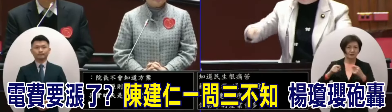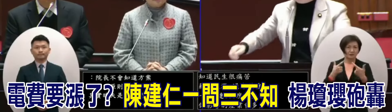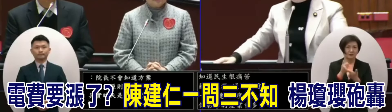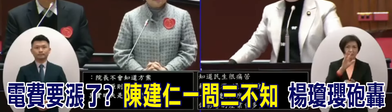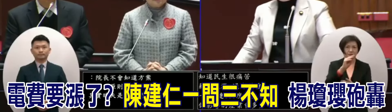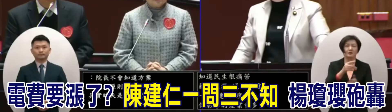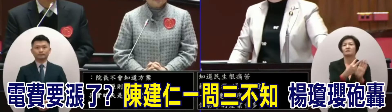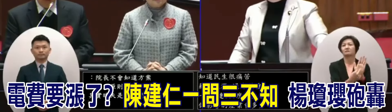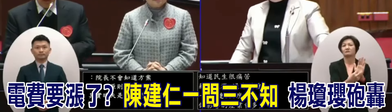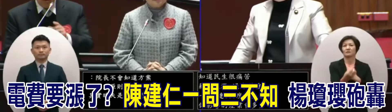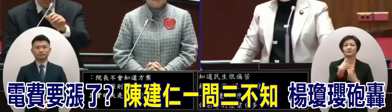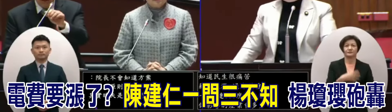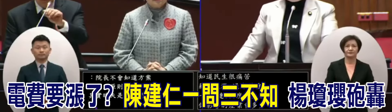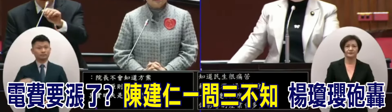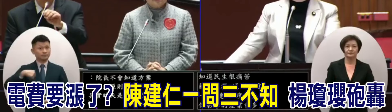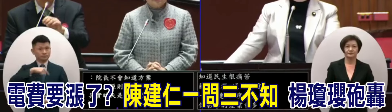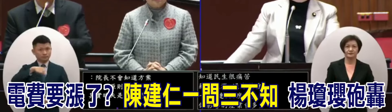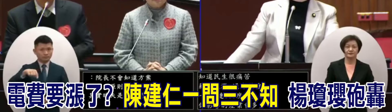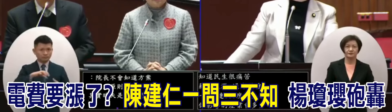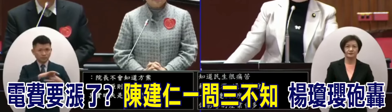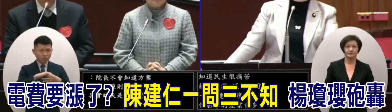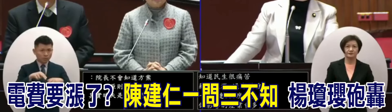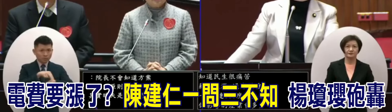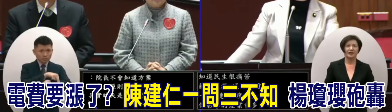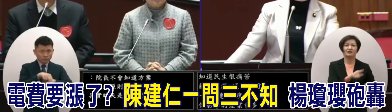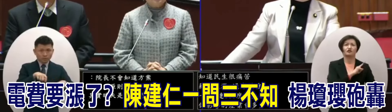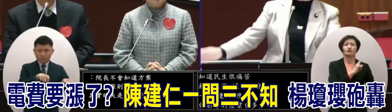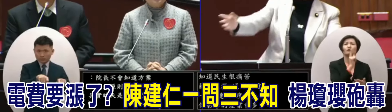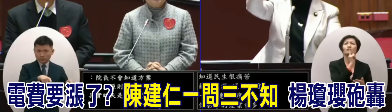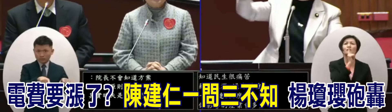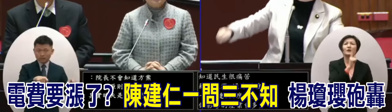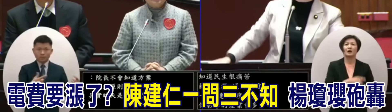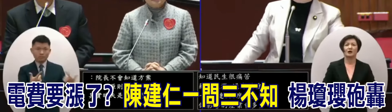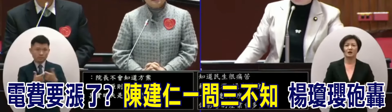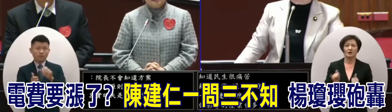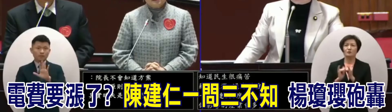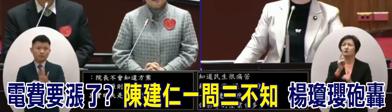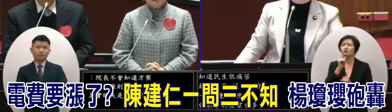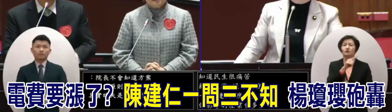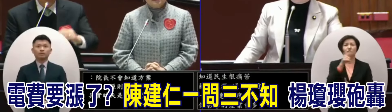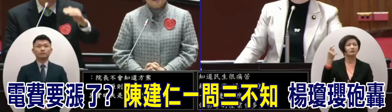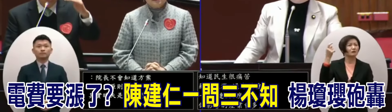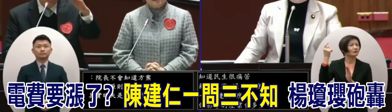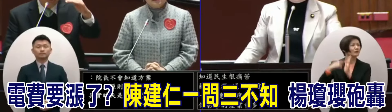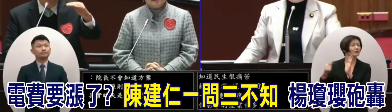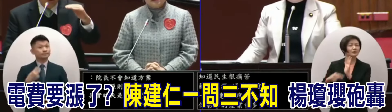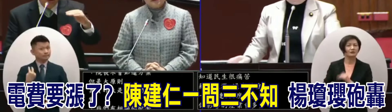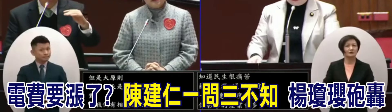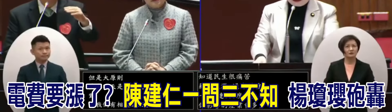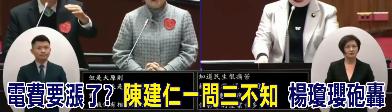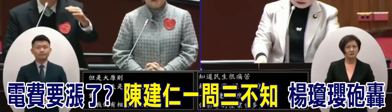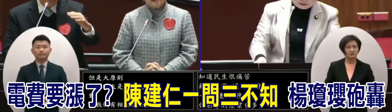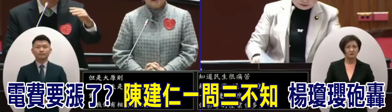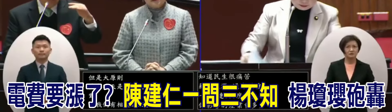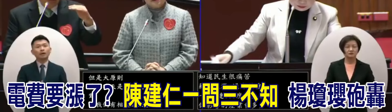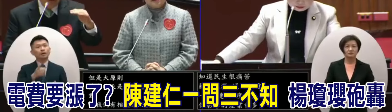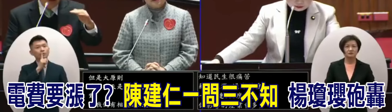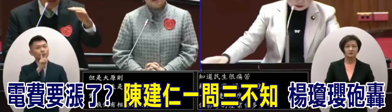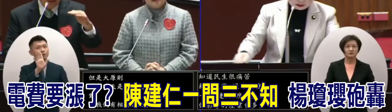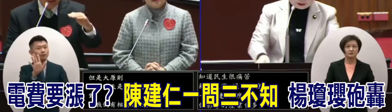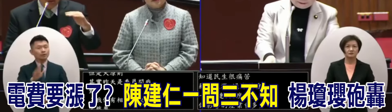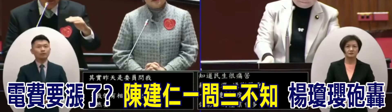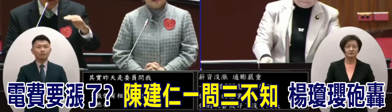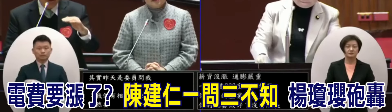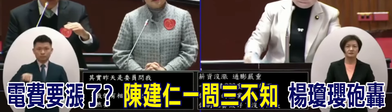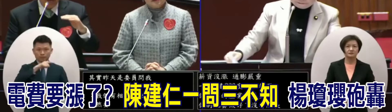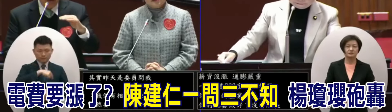做说明。 我们有相关的配套，当然有。 我们没准，我们先讲好，咱没准。 而且很多的，我刚才讲过，我们会